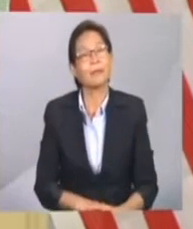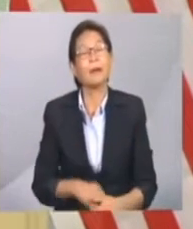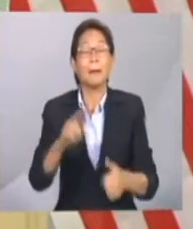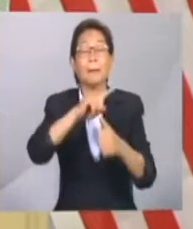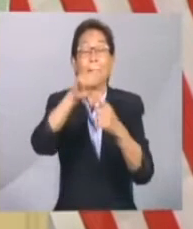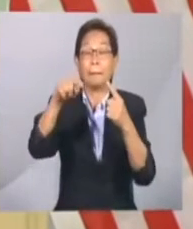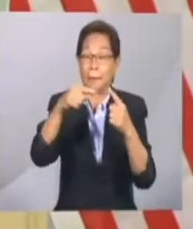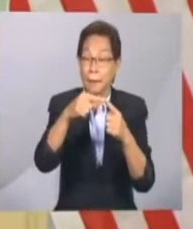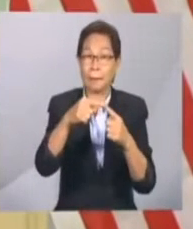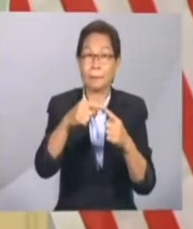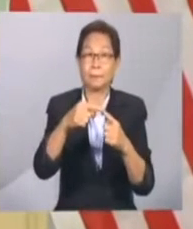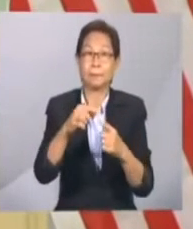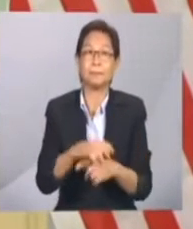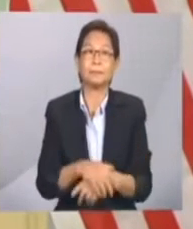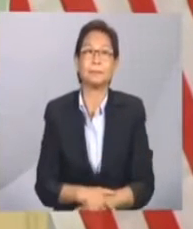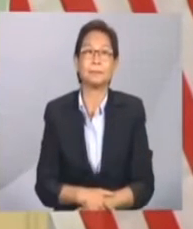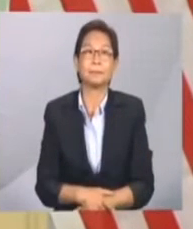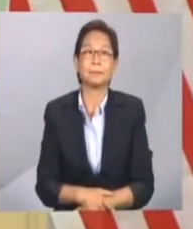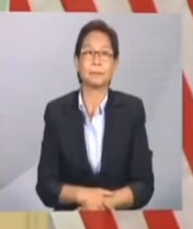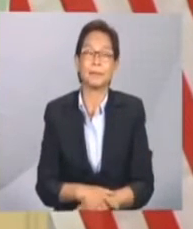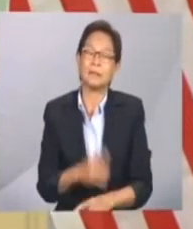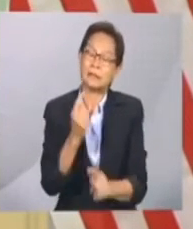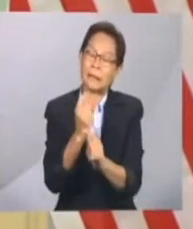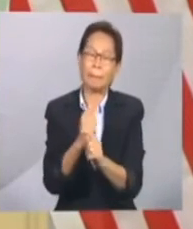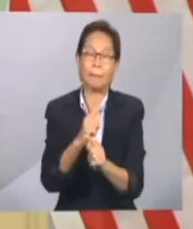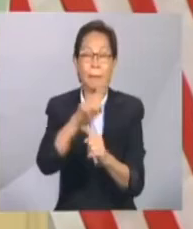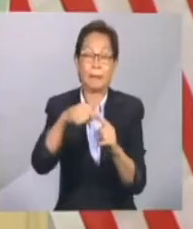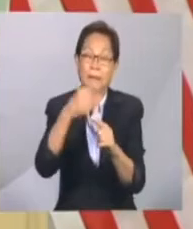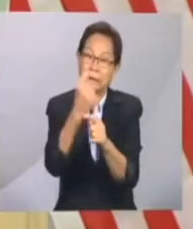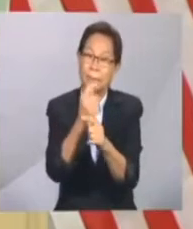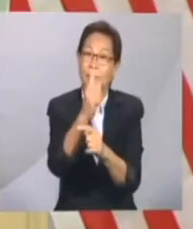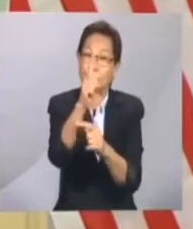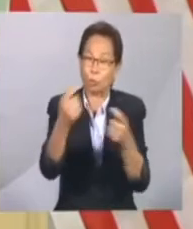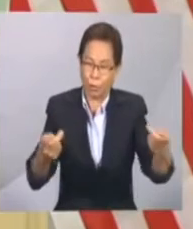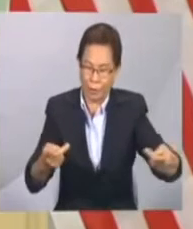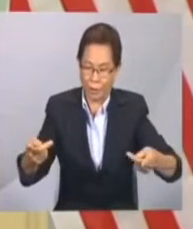apabila kita tetapkan